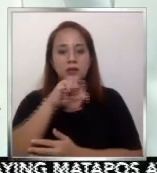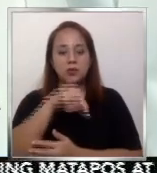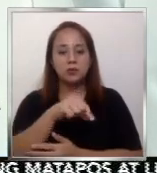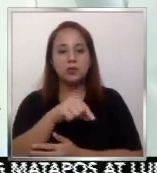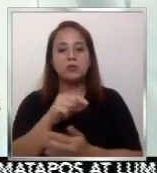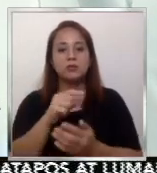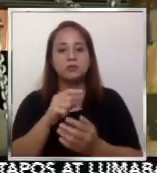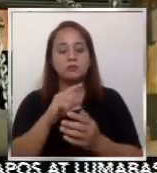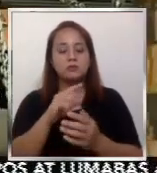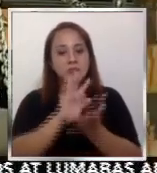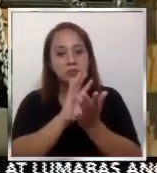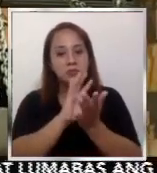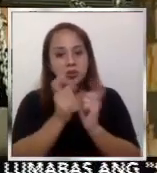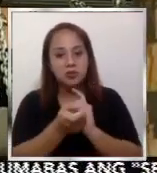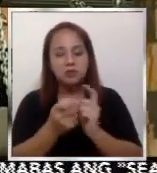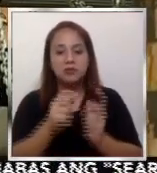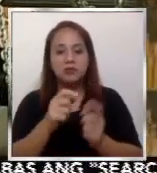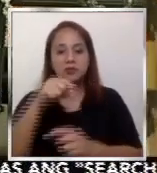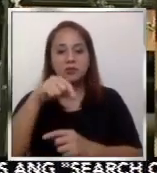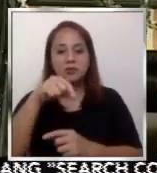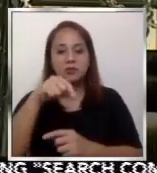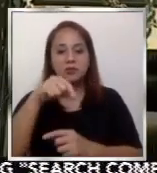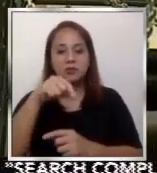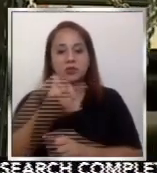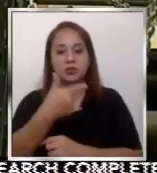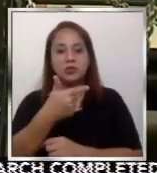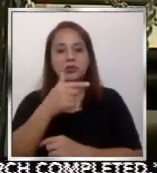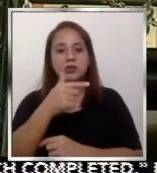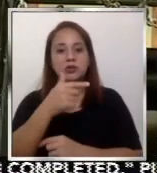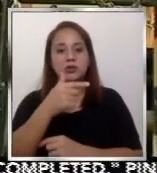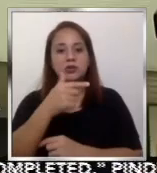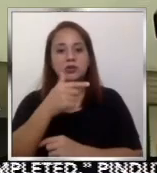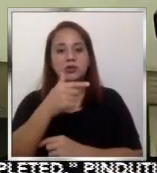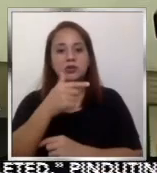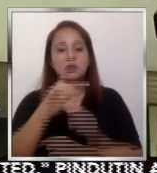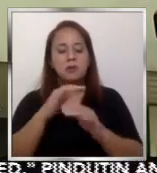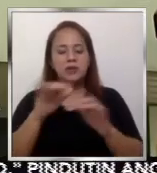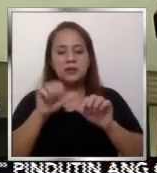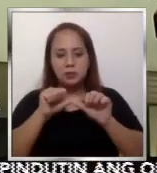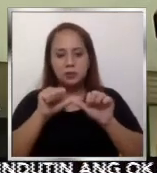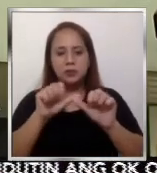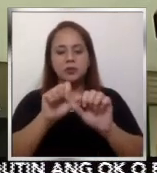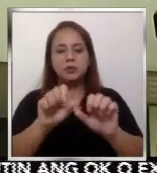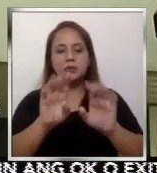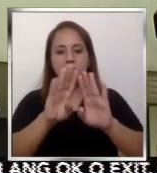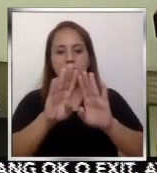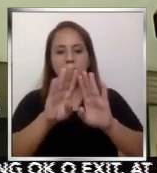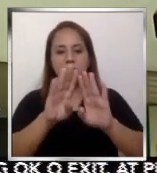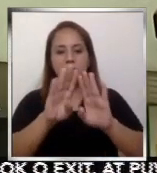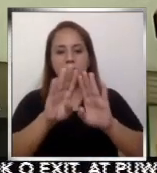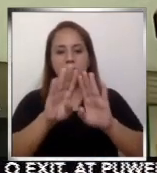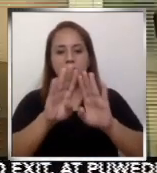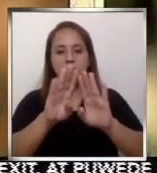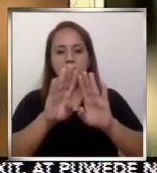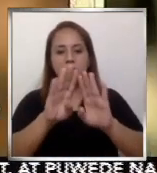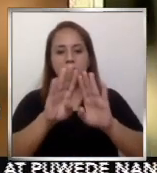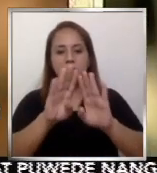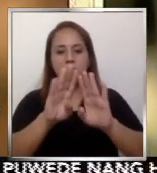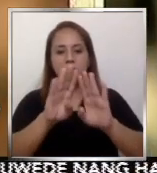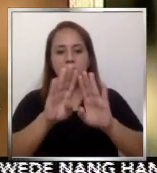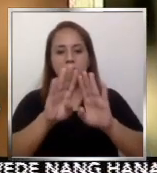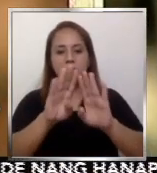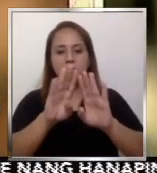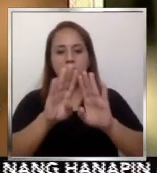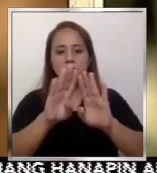mga pasyente. Mananatili raw bukas ang kanilang emergency room para sa mga ngailangan na agarang atensyon. May